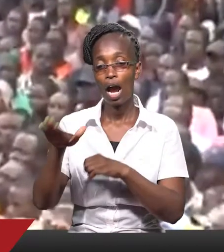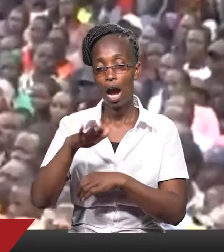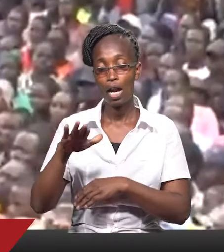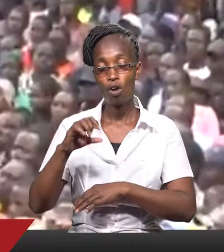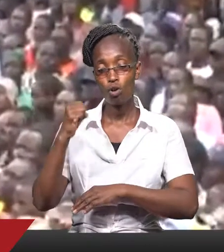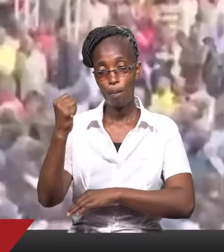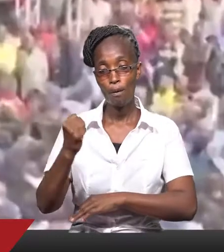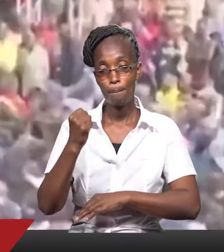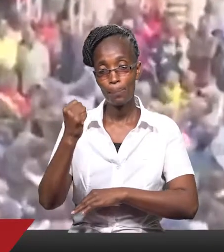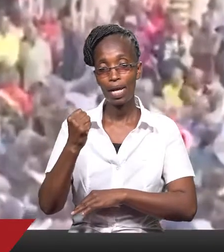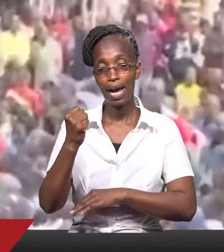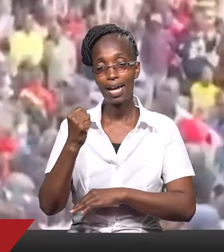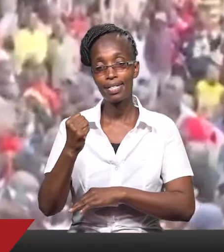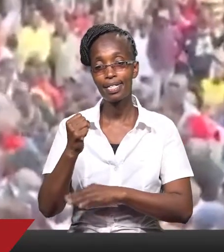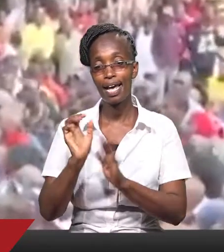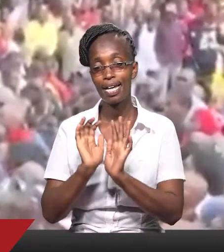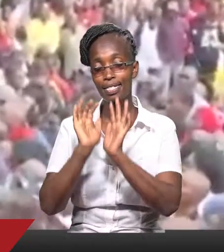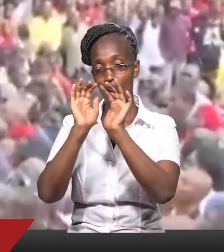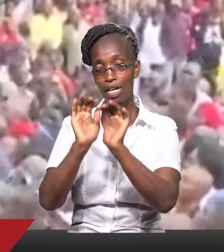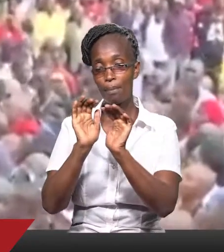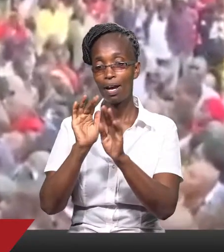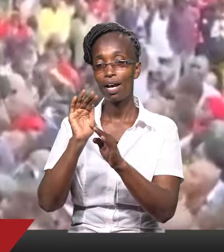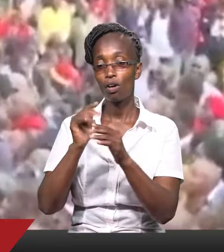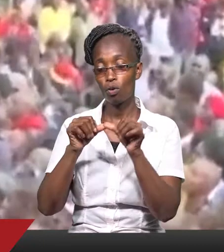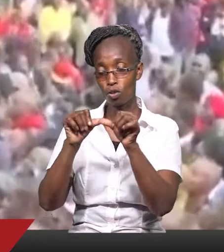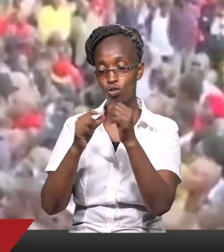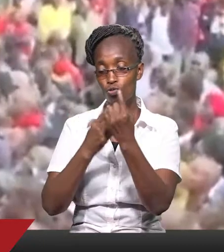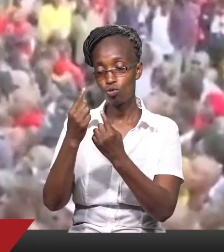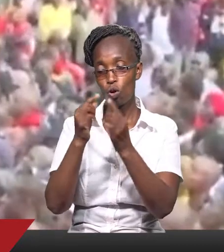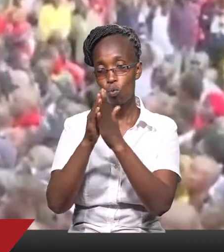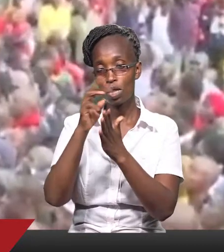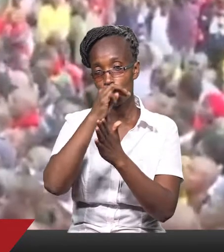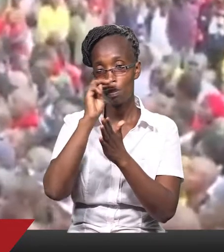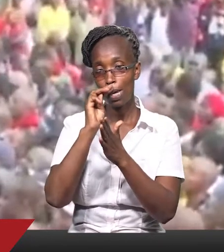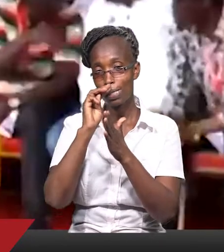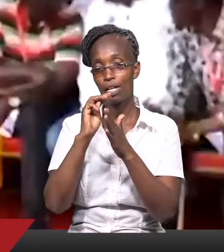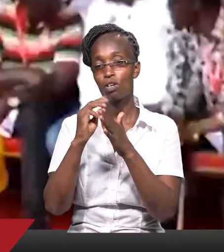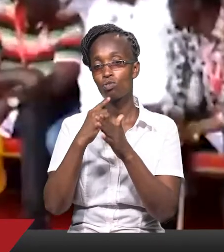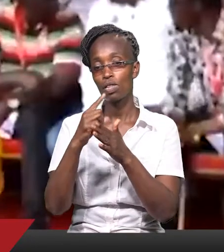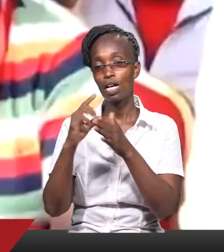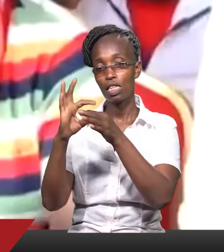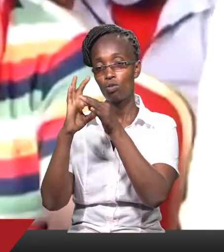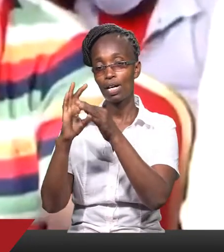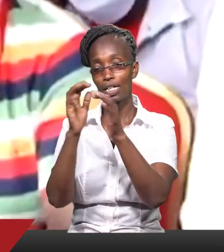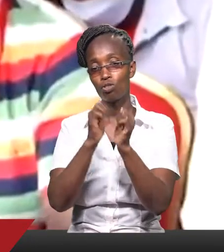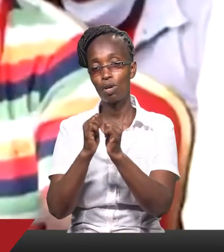katika uwanja wa Mumias alidokeza kumtafuta Musalia ili kushirikiana naye kwenye uchaguzi